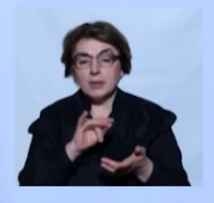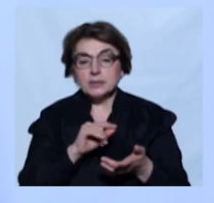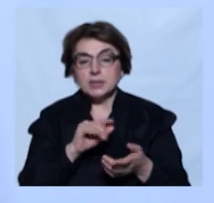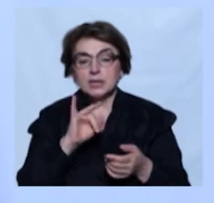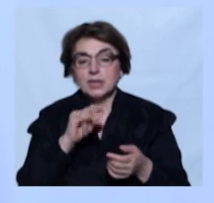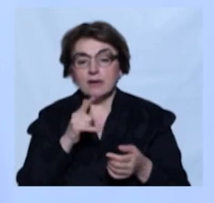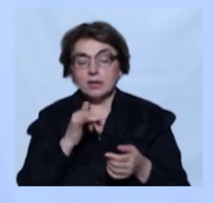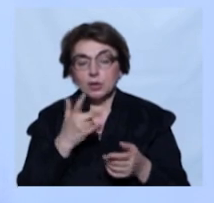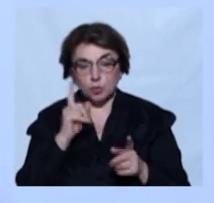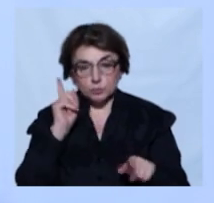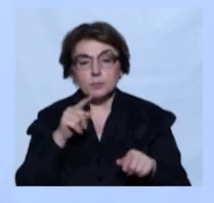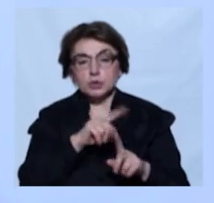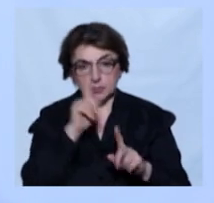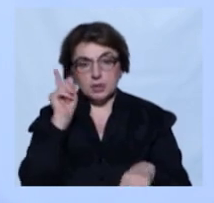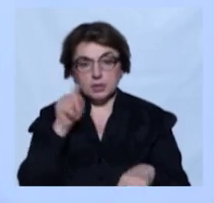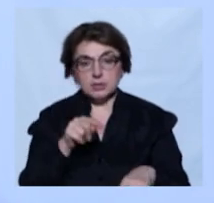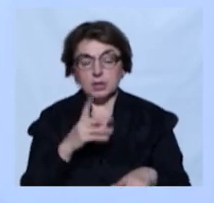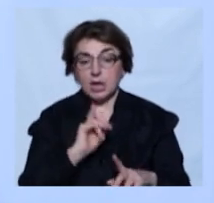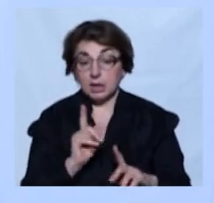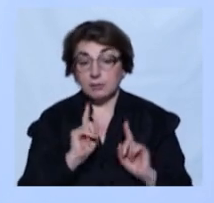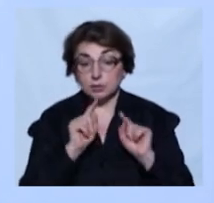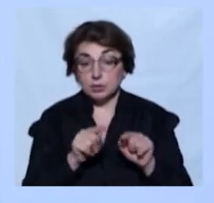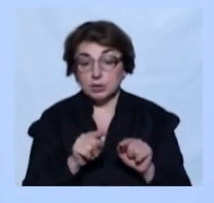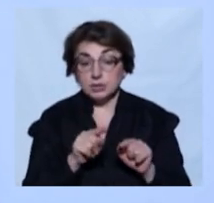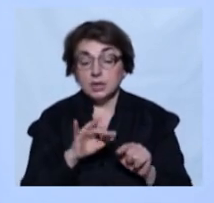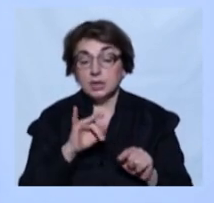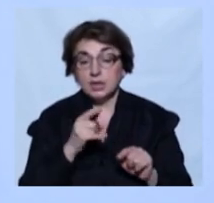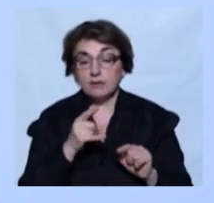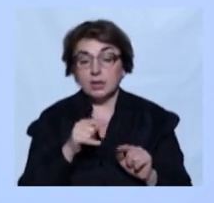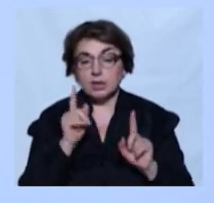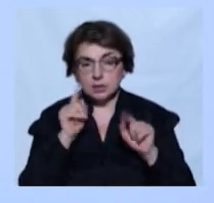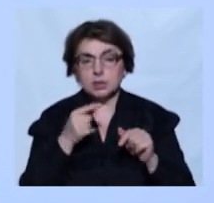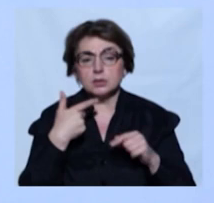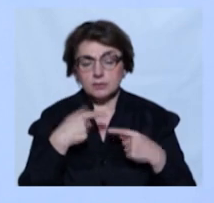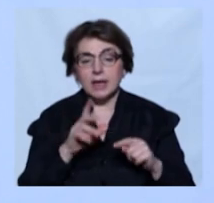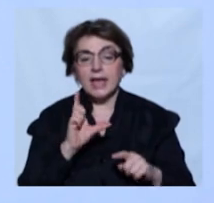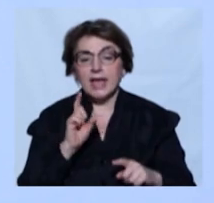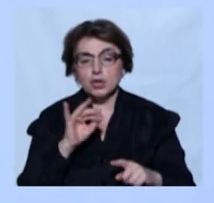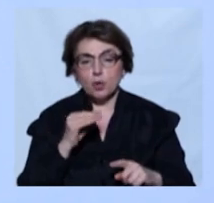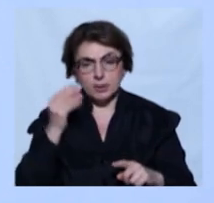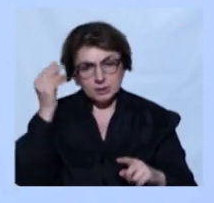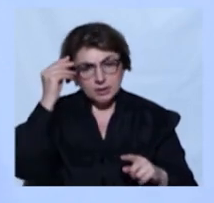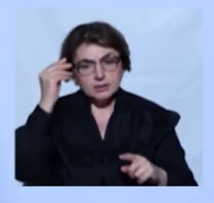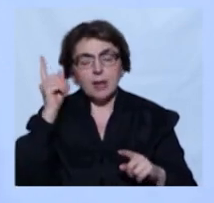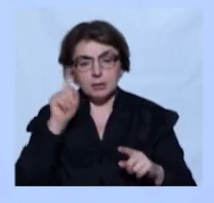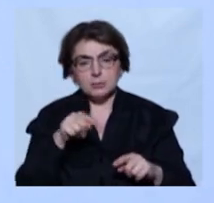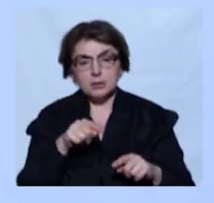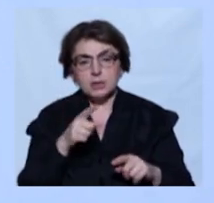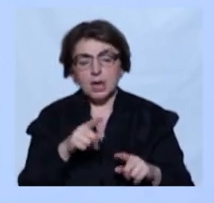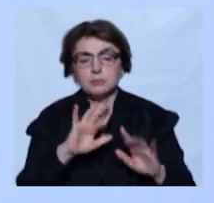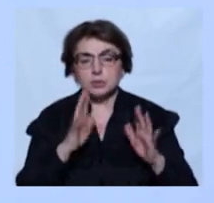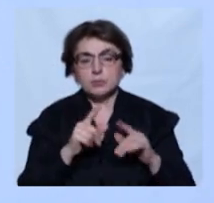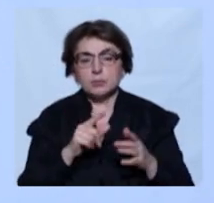რომელიც შეიძლება ზოგიერთმა თქვენგანმა იცით. არამარტო ეს იგავარაკი, თქვენ ალბათ იცნობთ ეზოპეს იგავარაკებს. ამ შემთხვევაში